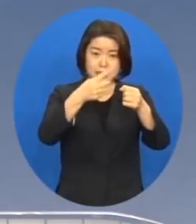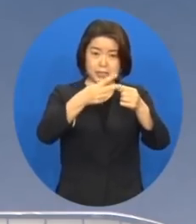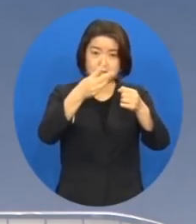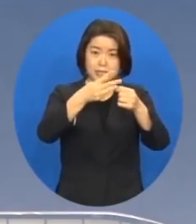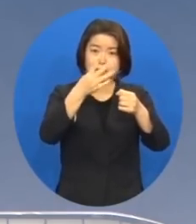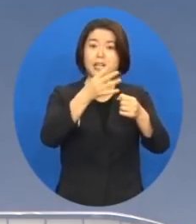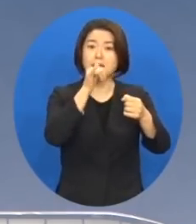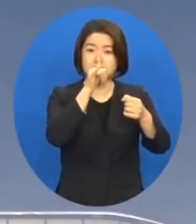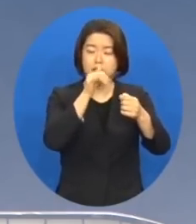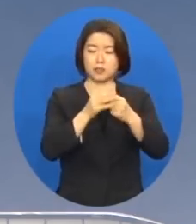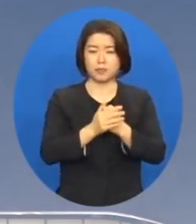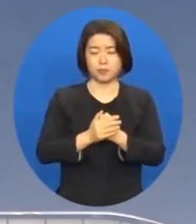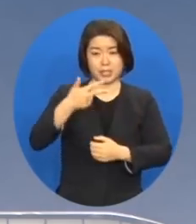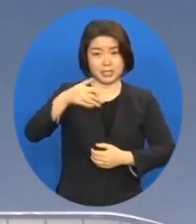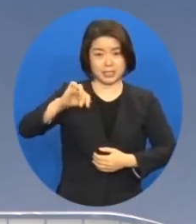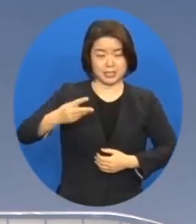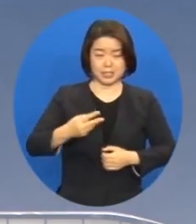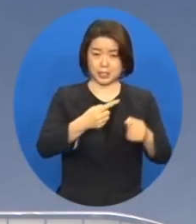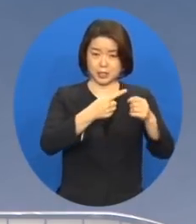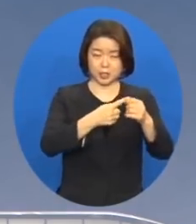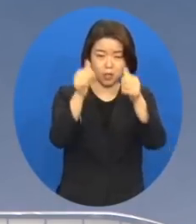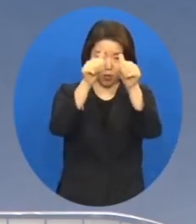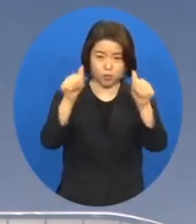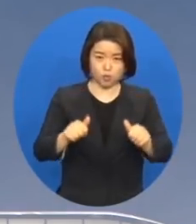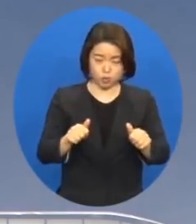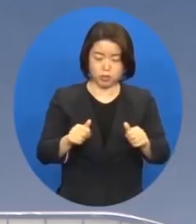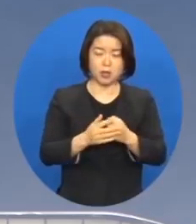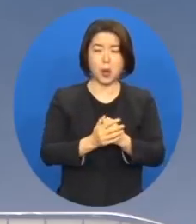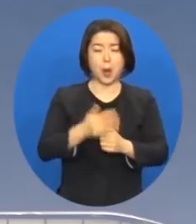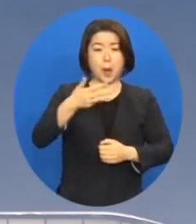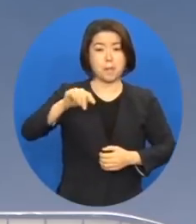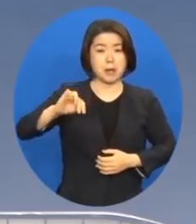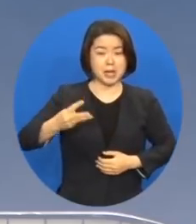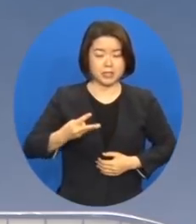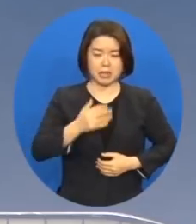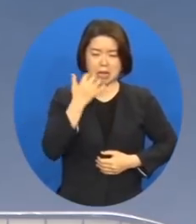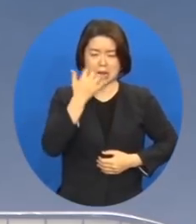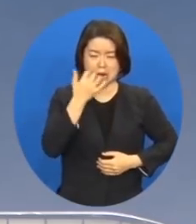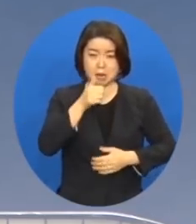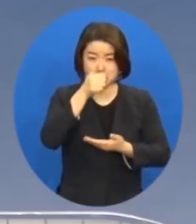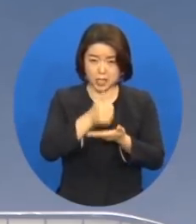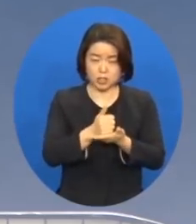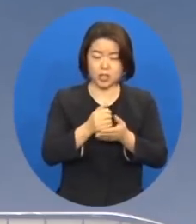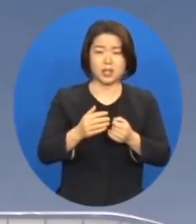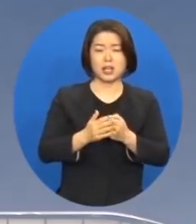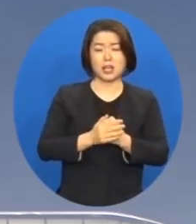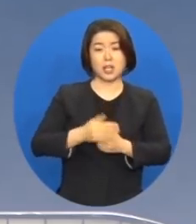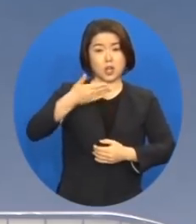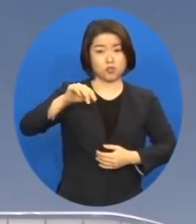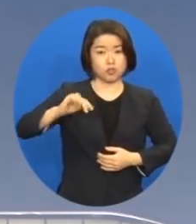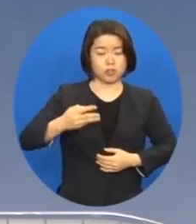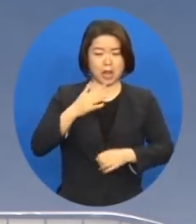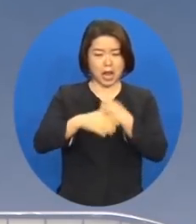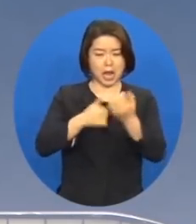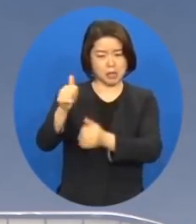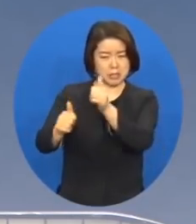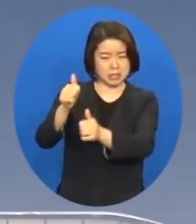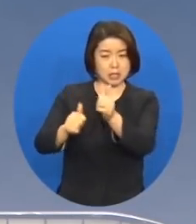말씀합니다. 7절 말씀에는 우상숭배, 8절에서는 음행의 죄, 9절에서는 하나님을 시험하는